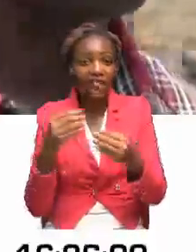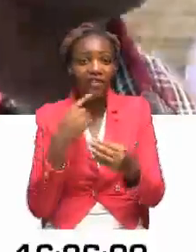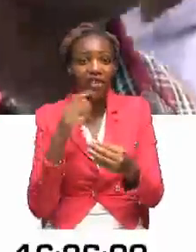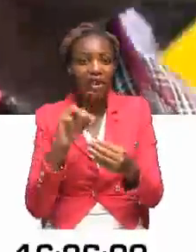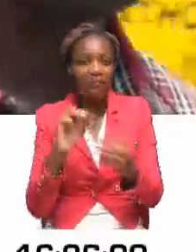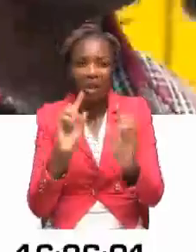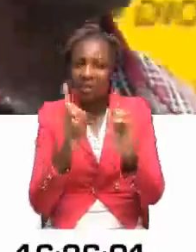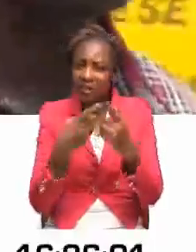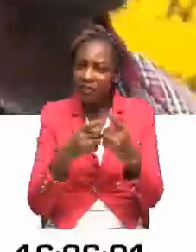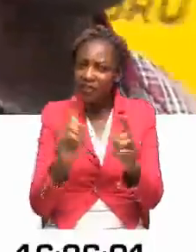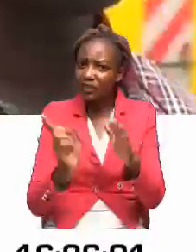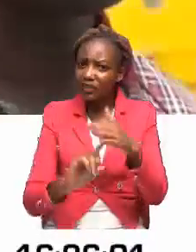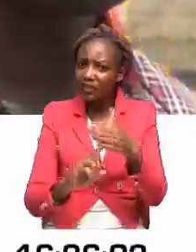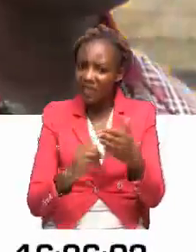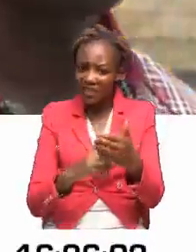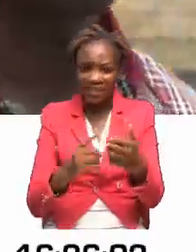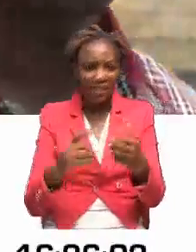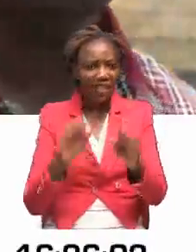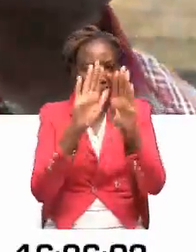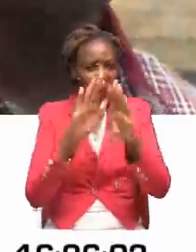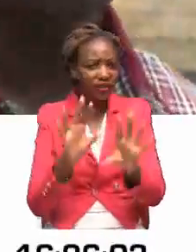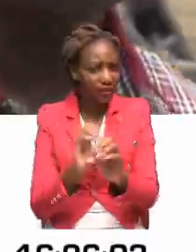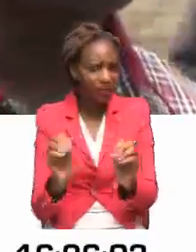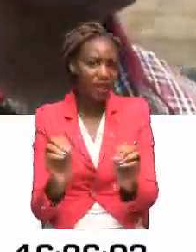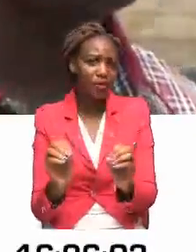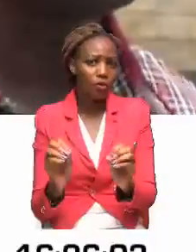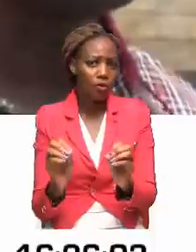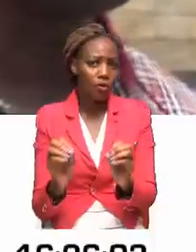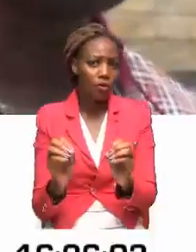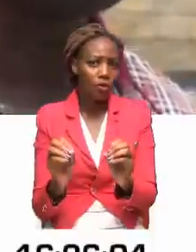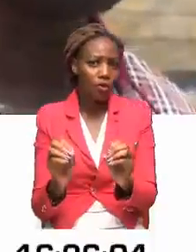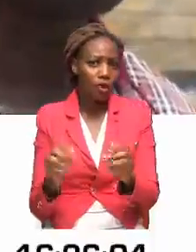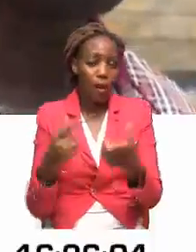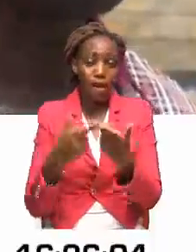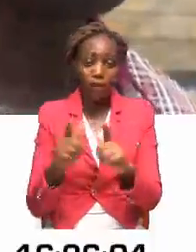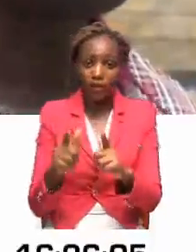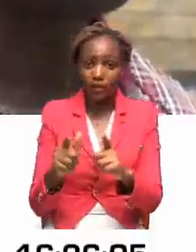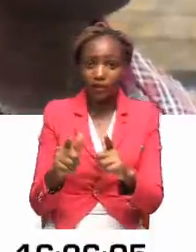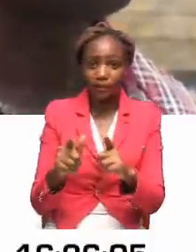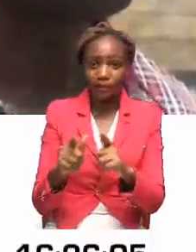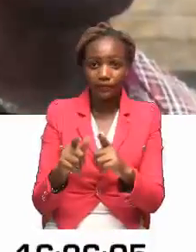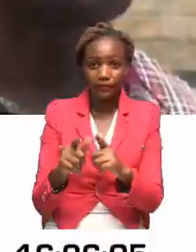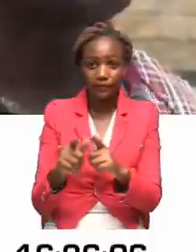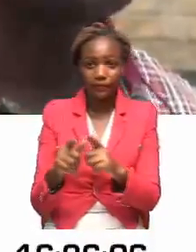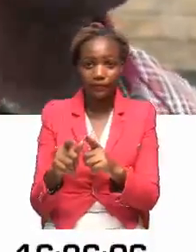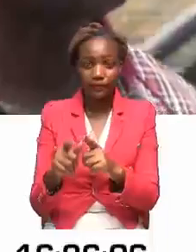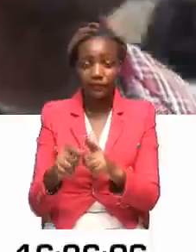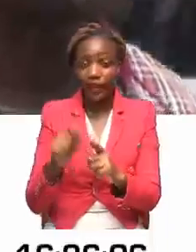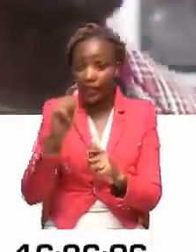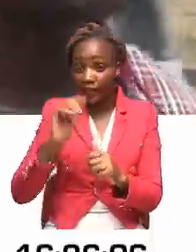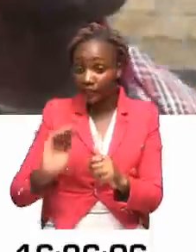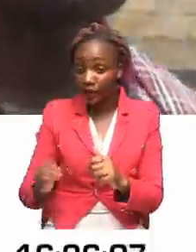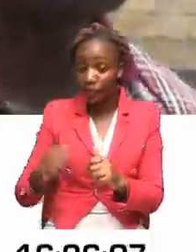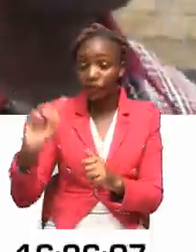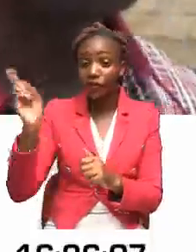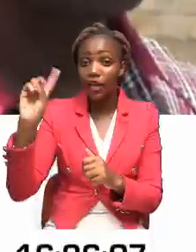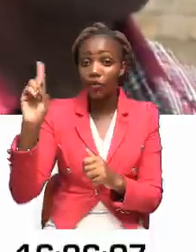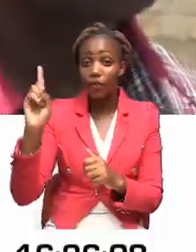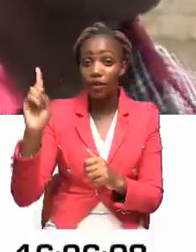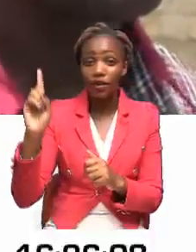nyingine, hiyo ni kasibure. Ile kitu mzuri, ile speaker ya ile kaunti ya